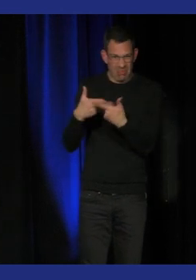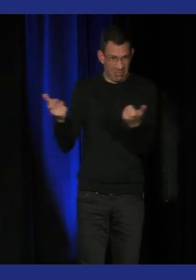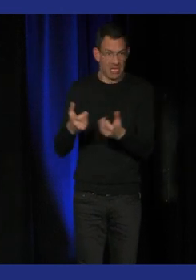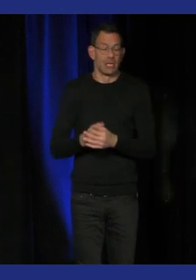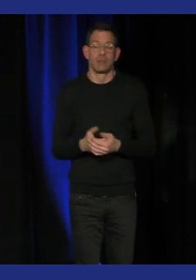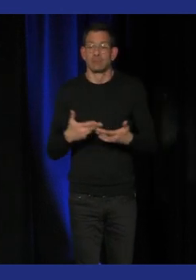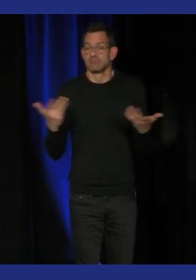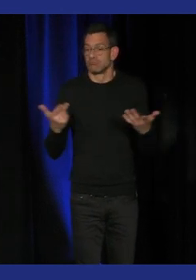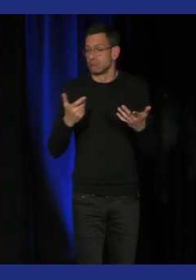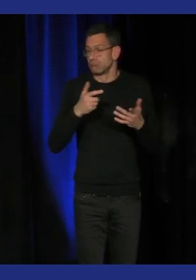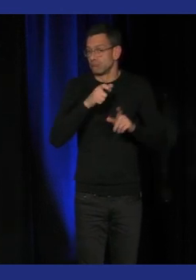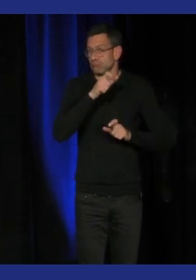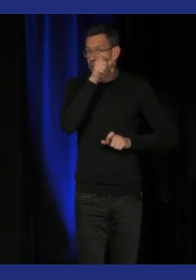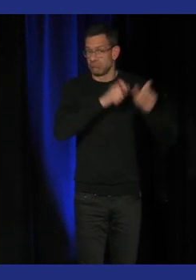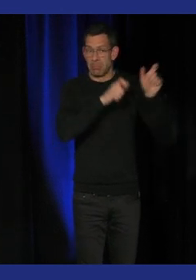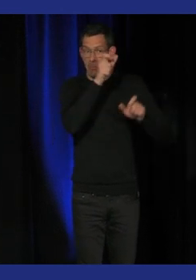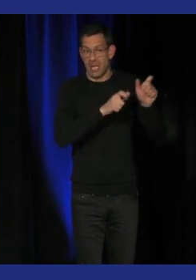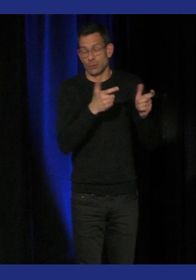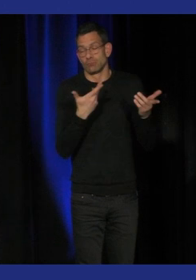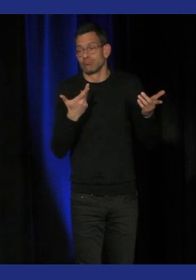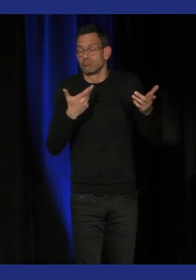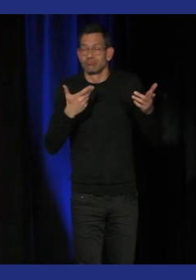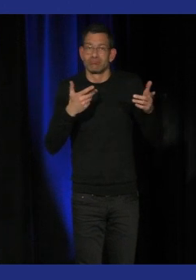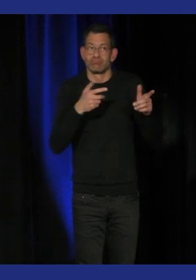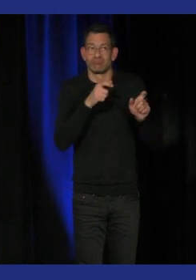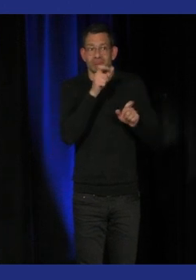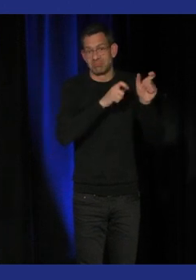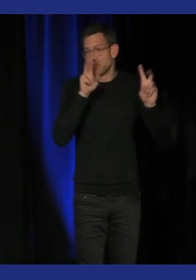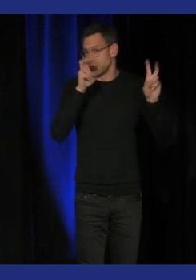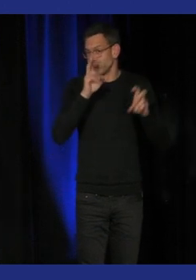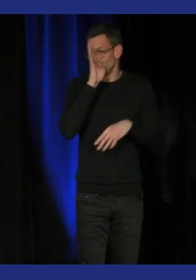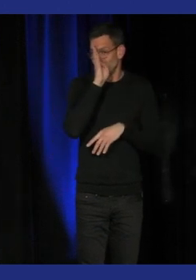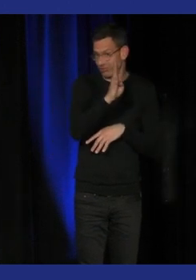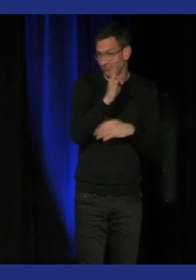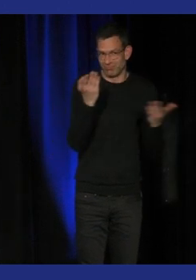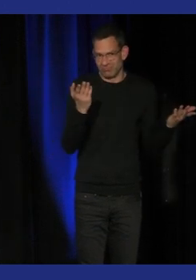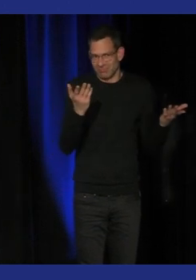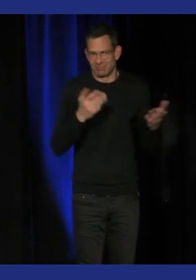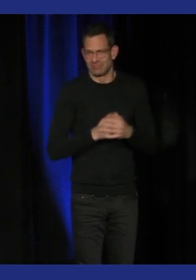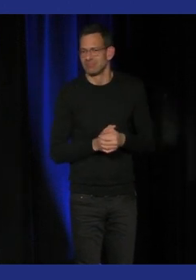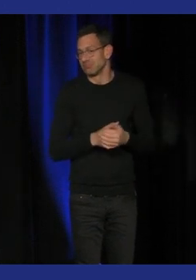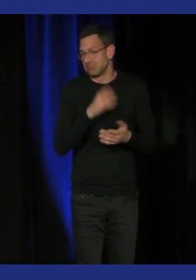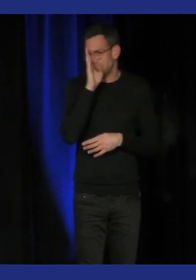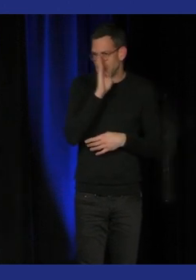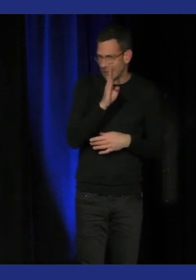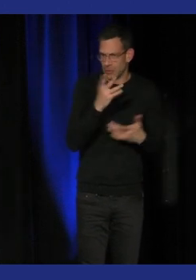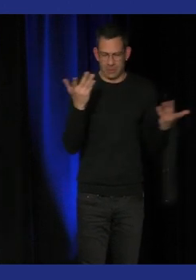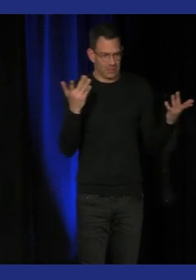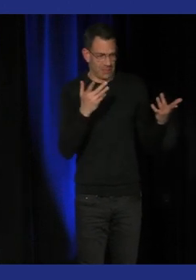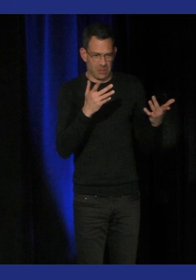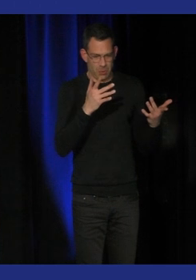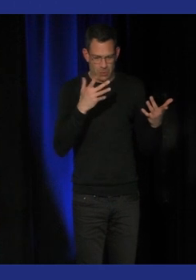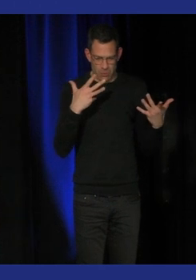coup par les personnes straight, comme on dit, c'est-à-dire hétérosexuelles,